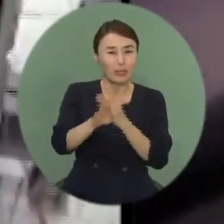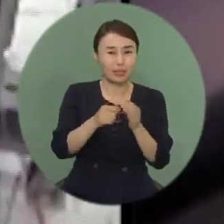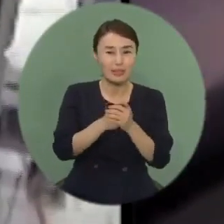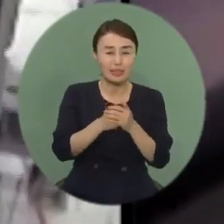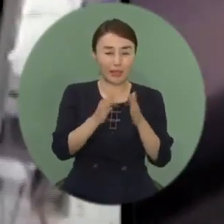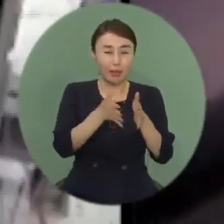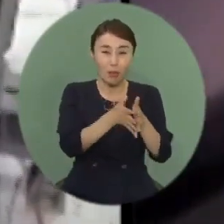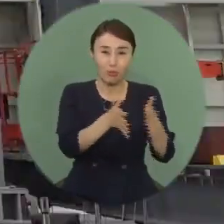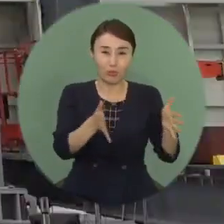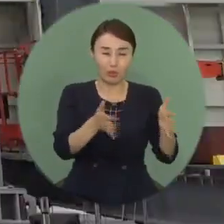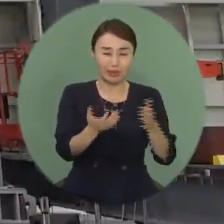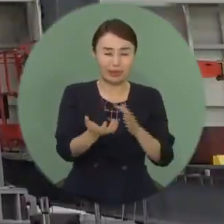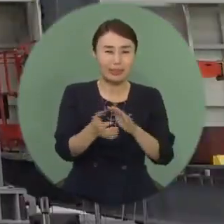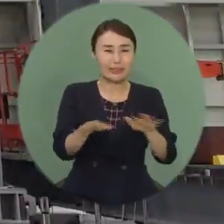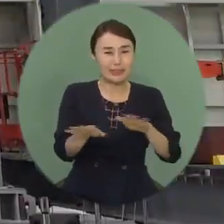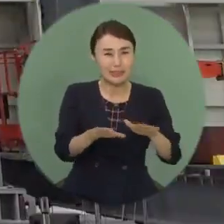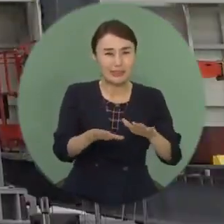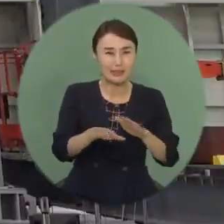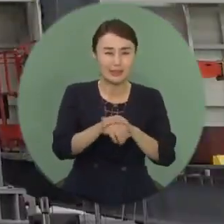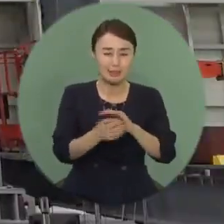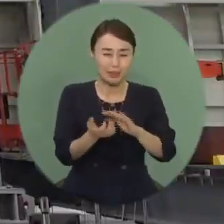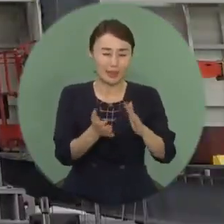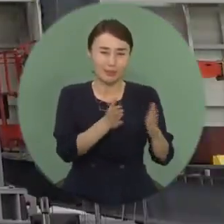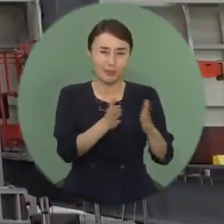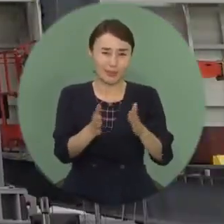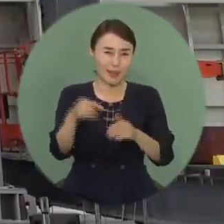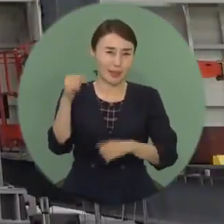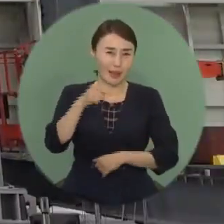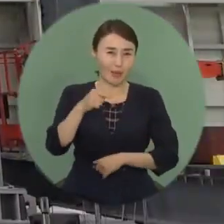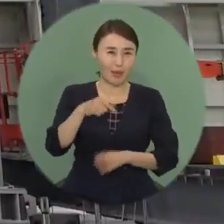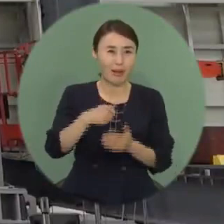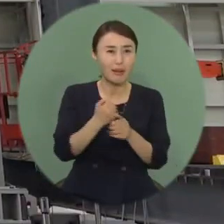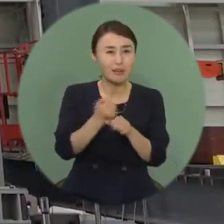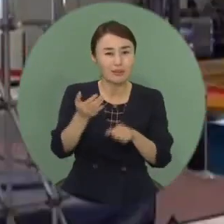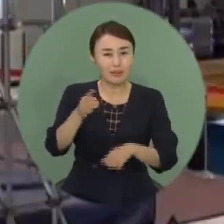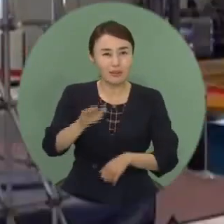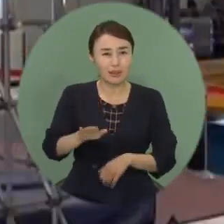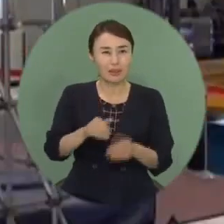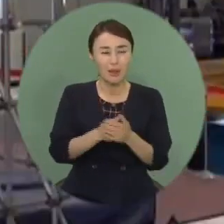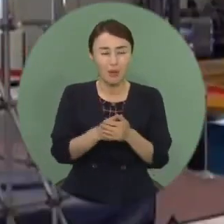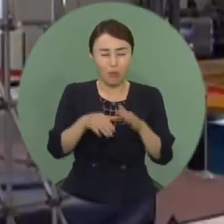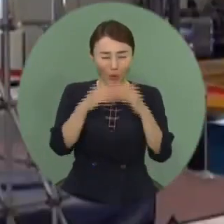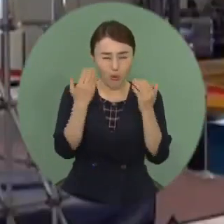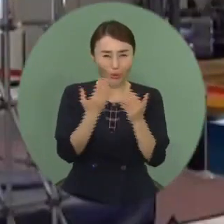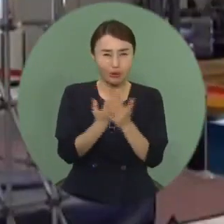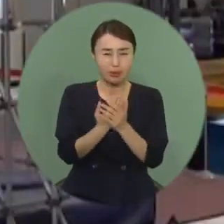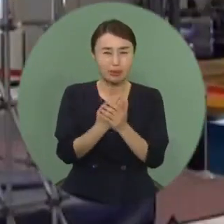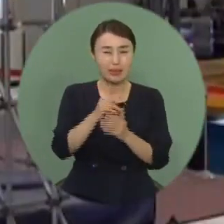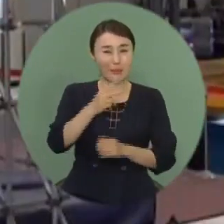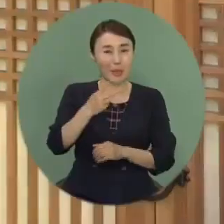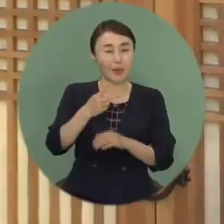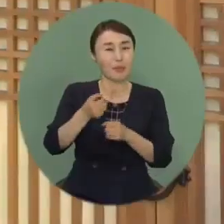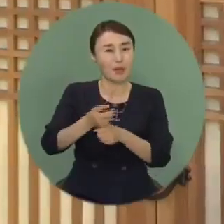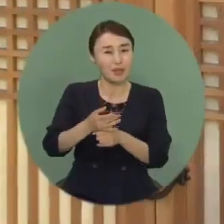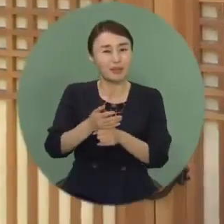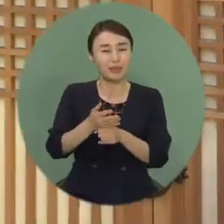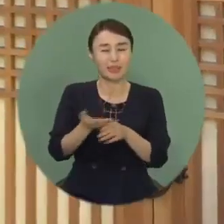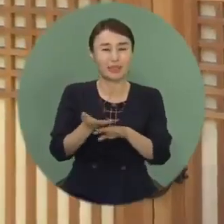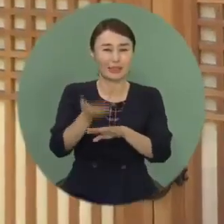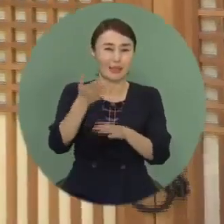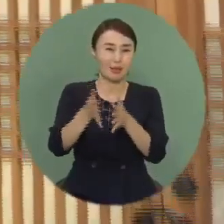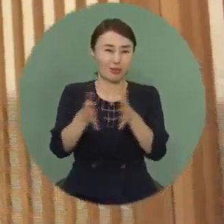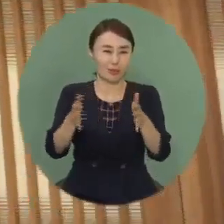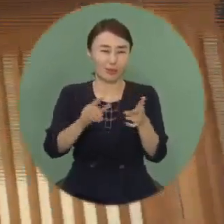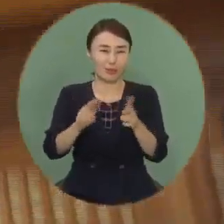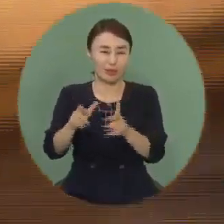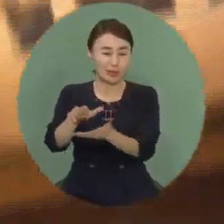기준을 강화했습니다 2층 이상 또는 200m 이상의 모든 건물이 대상입니다 벽체